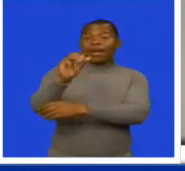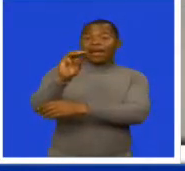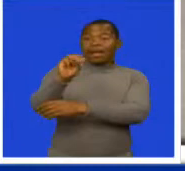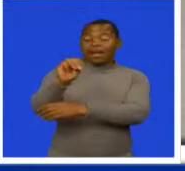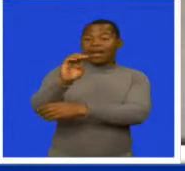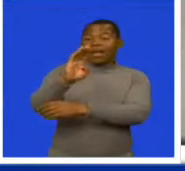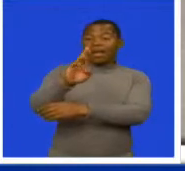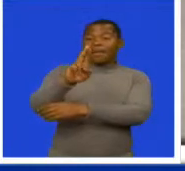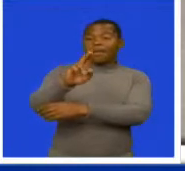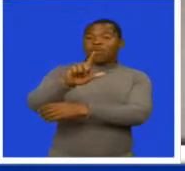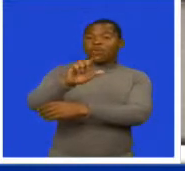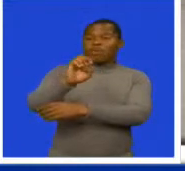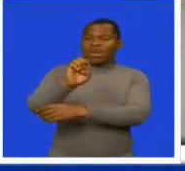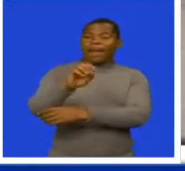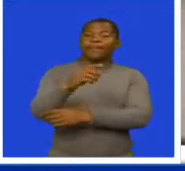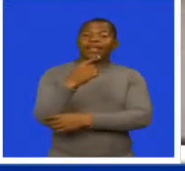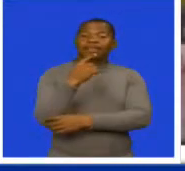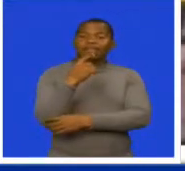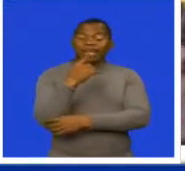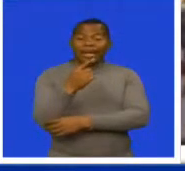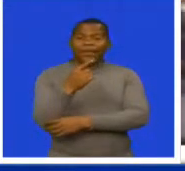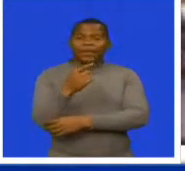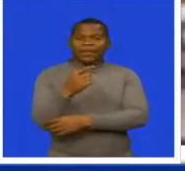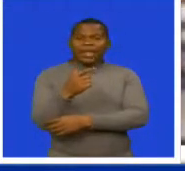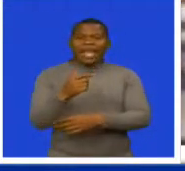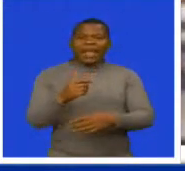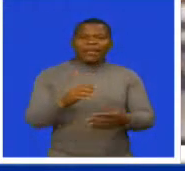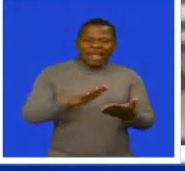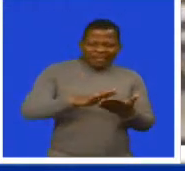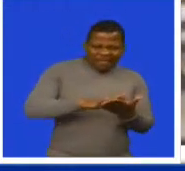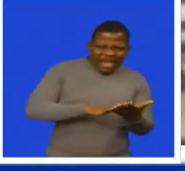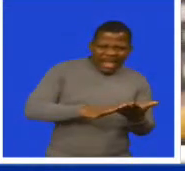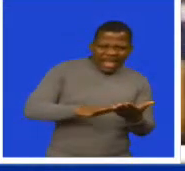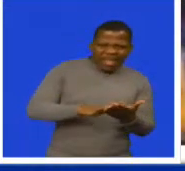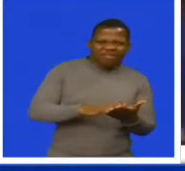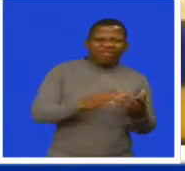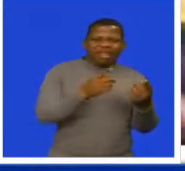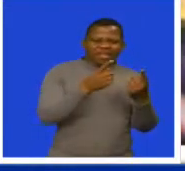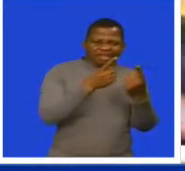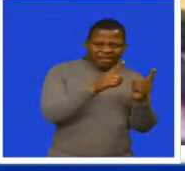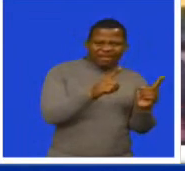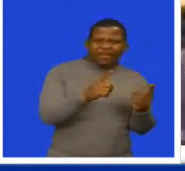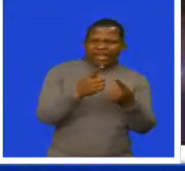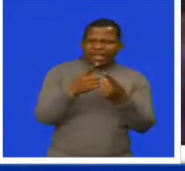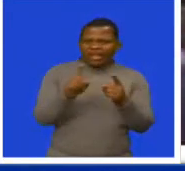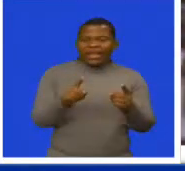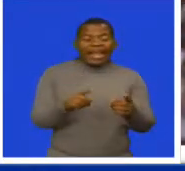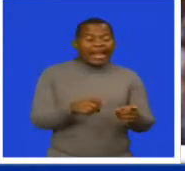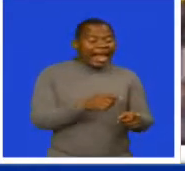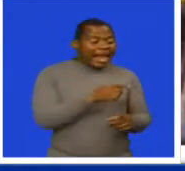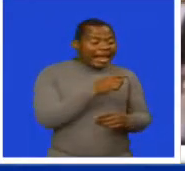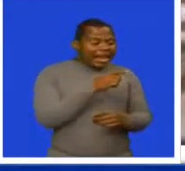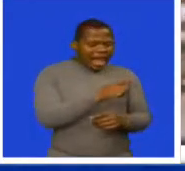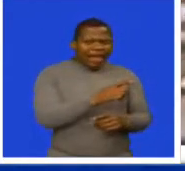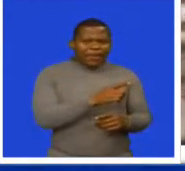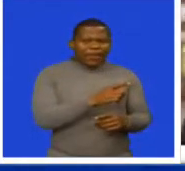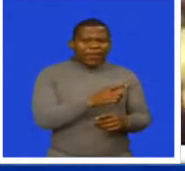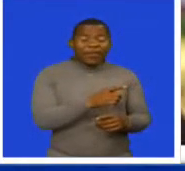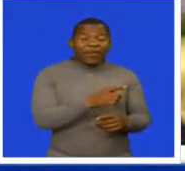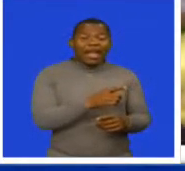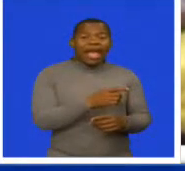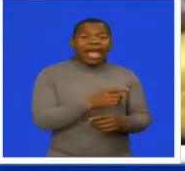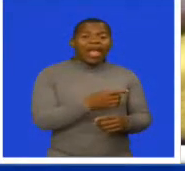disetshendizwe. Ngisayithi kunemabhanga lakhona sengiloko ke kuthi nase sinala abantu labadala simane siphindze